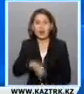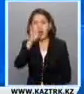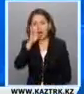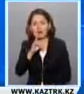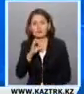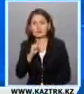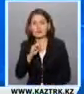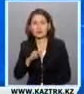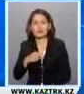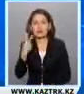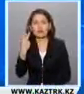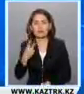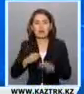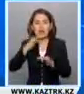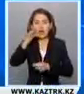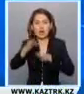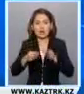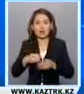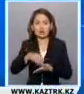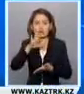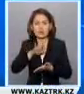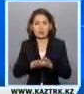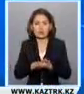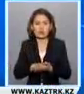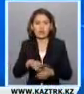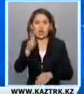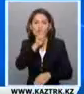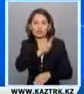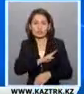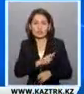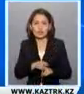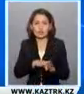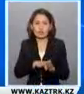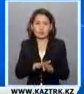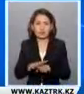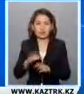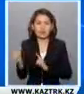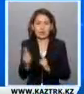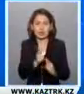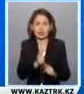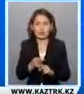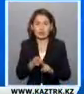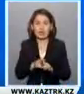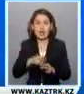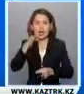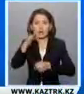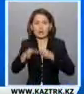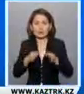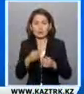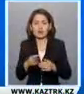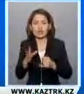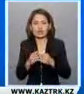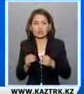қазсат екі жер серігі ғарыштағы белгіленген нүктесіне орналасып толыққанды жұмыс жасауға кірісті. Жер серігін